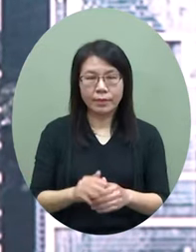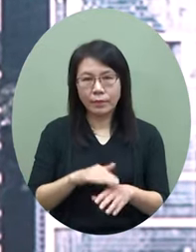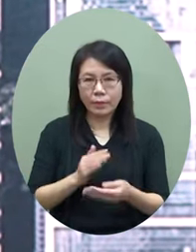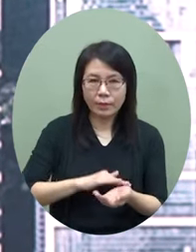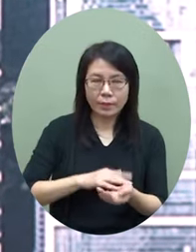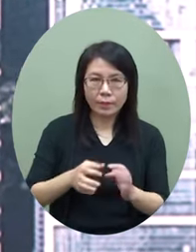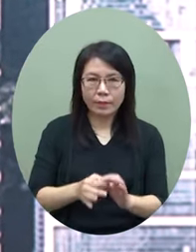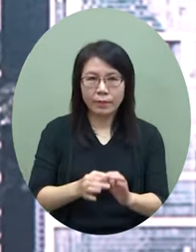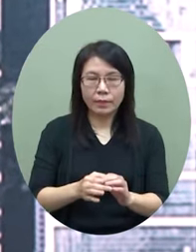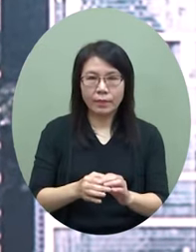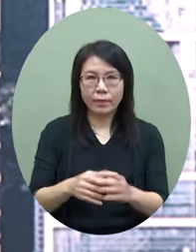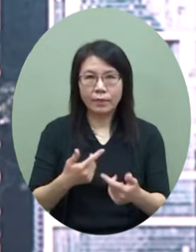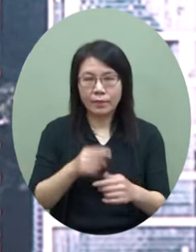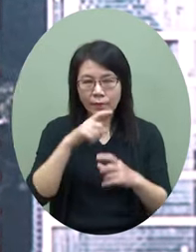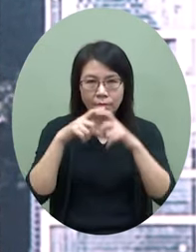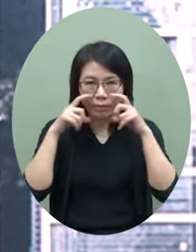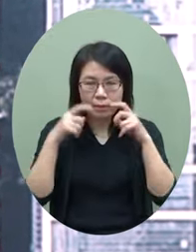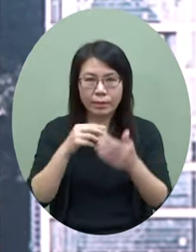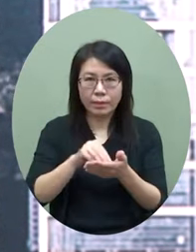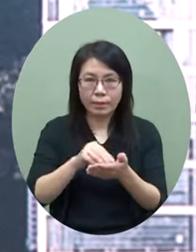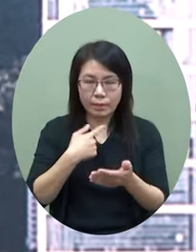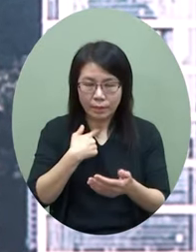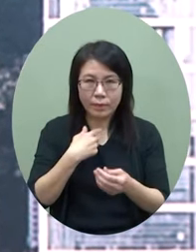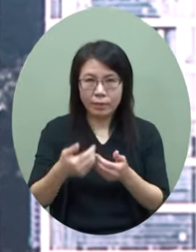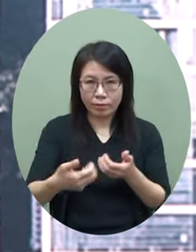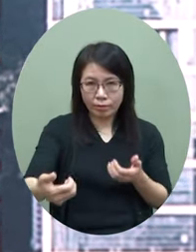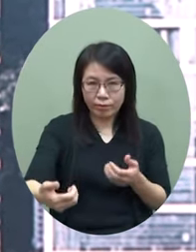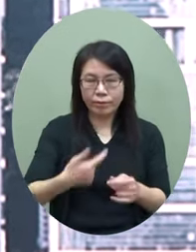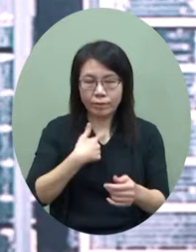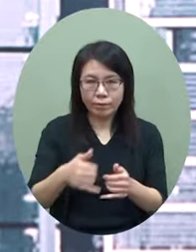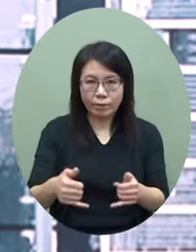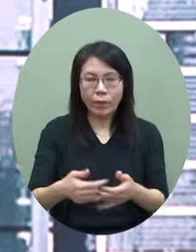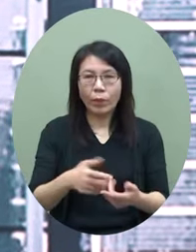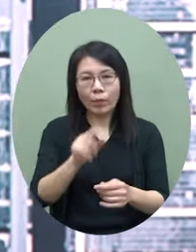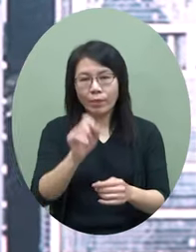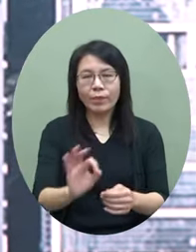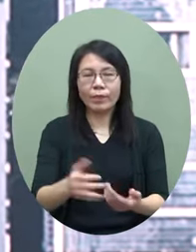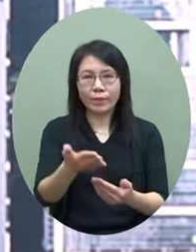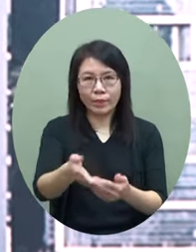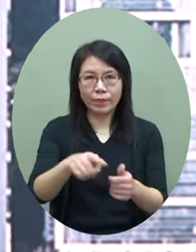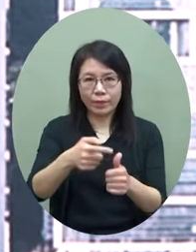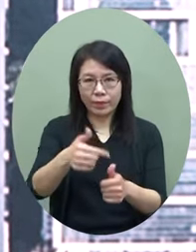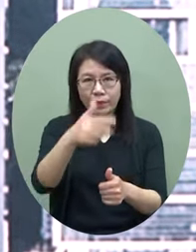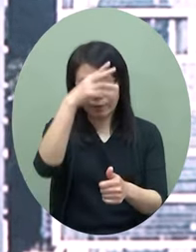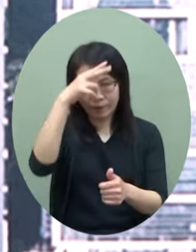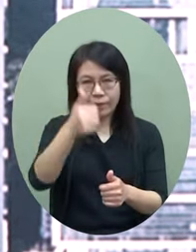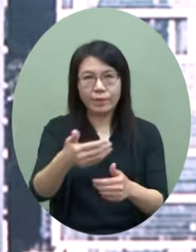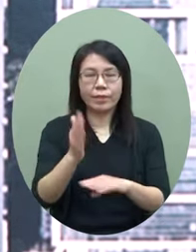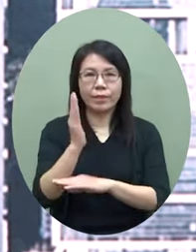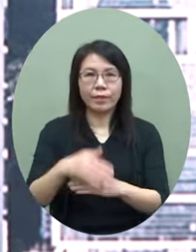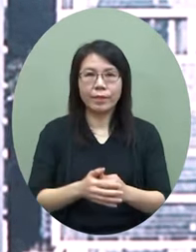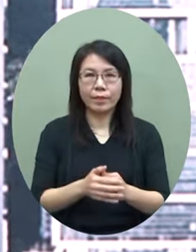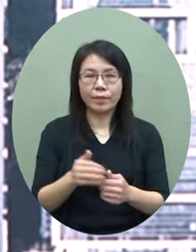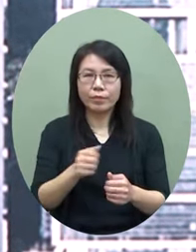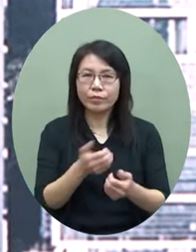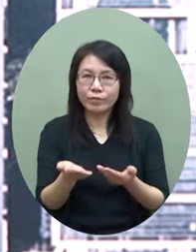關係 請大家在記者會裏面適合戴口罩和盡量保持距離如果沒問題 我們現在先請行政長官發言各位傳